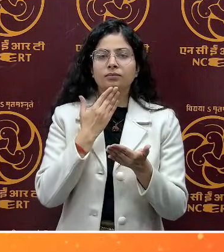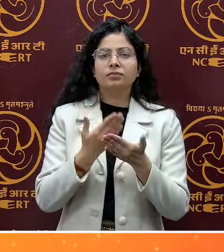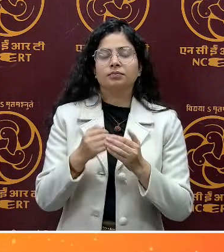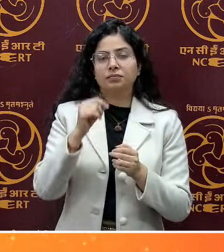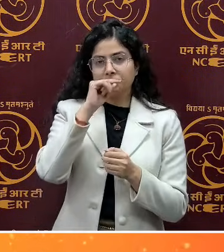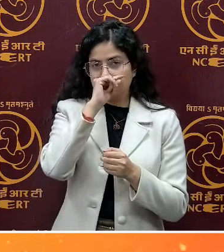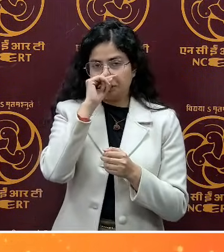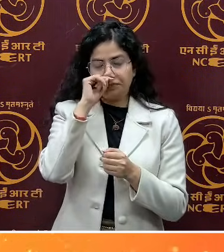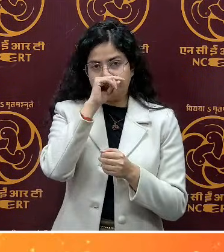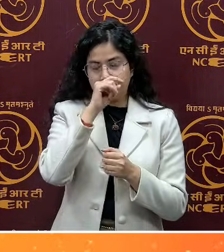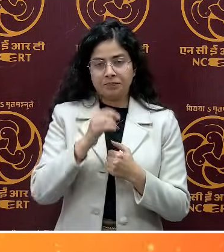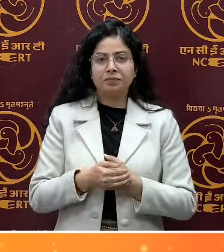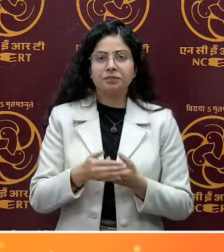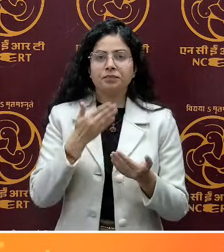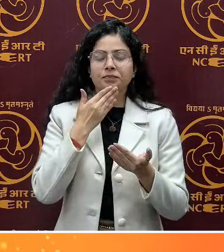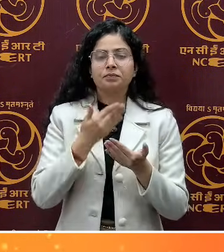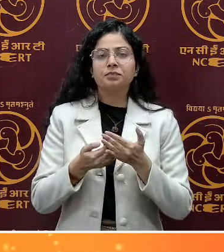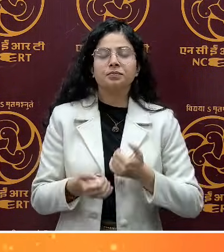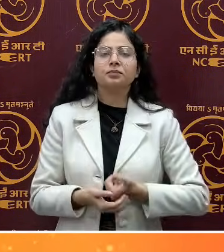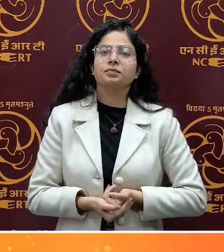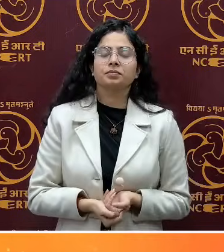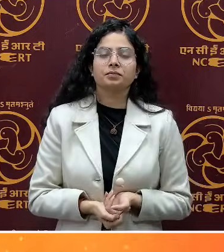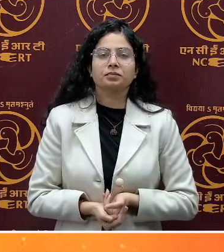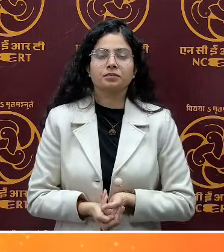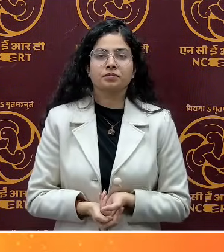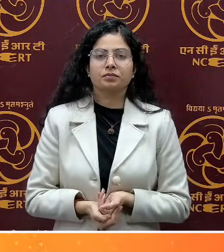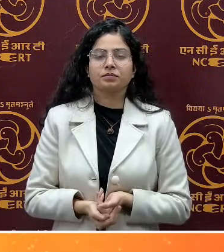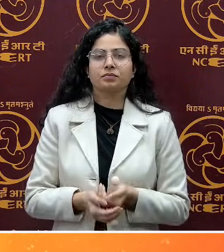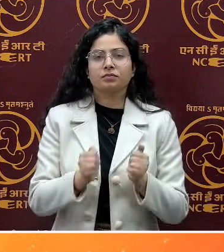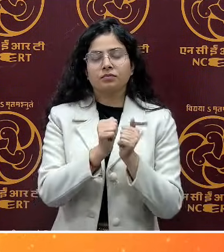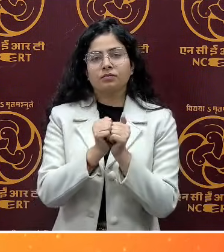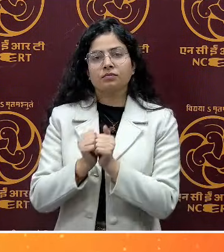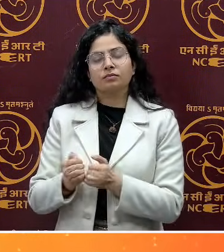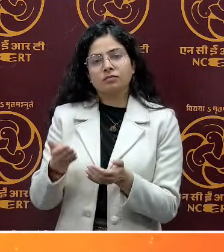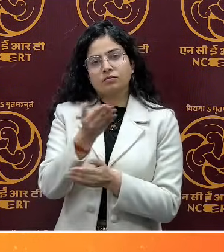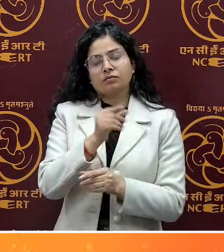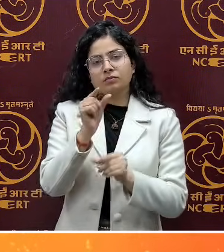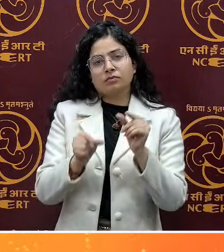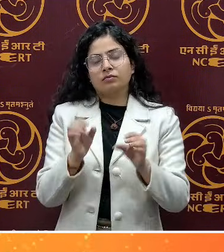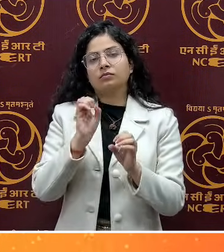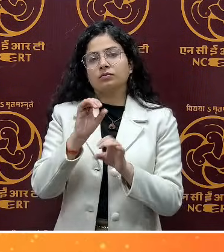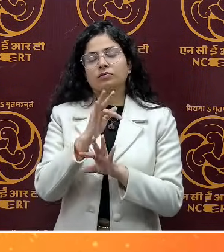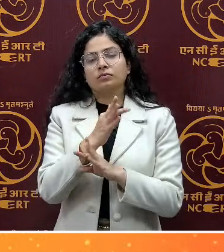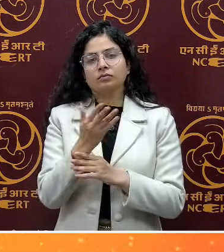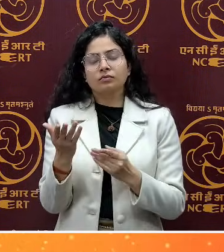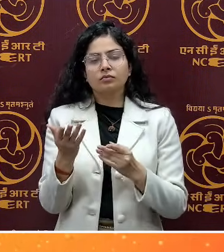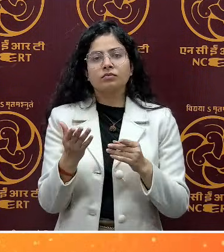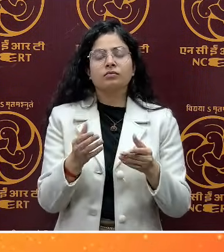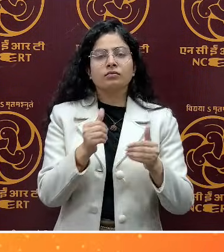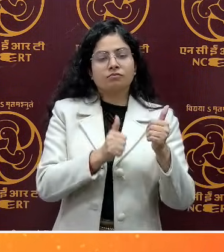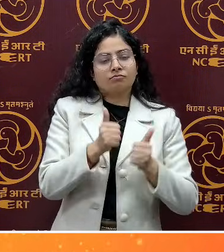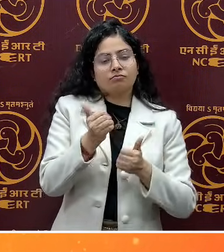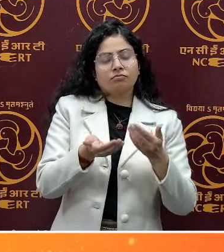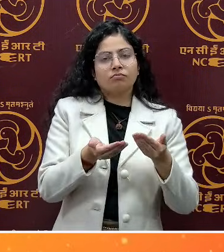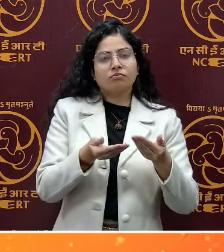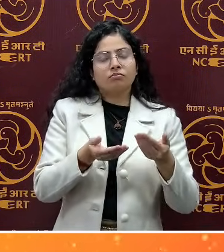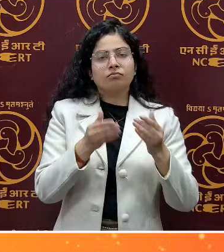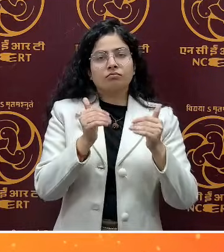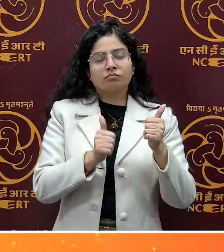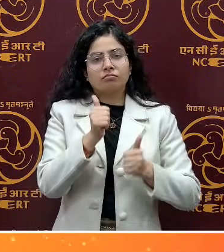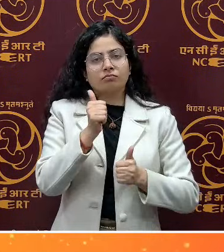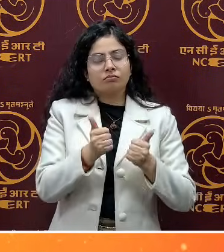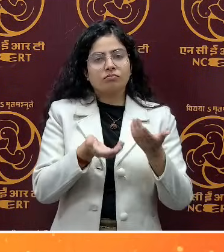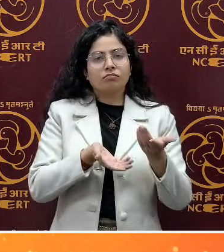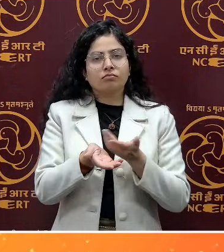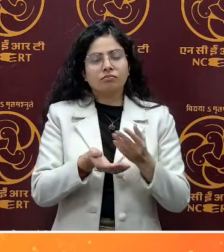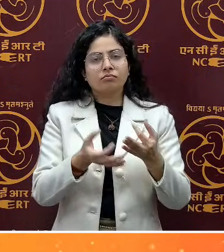करना चाहते हैं. थैंक यू सो मच मैम. हमारे साथ जुड़े हमारे सभी दर्शकों को बता दें कि परीक्षा पे चर्चा के नवे